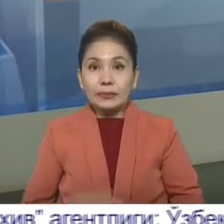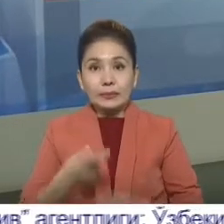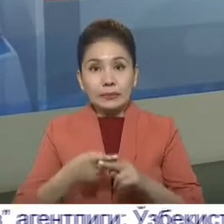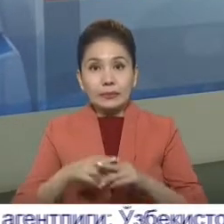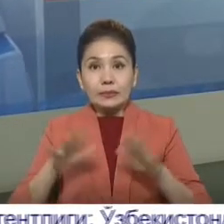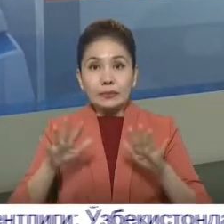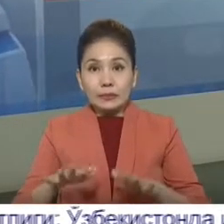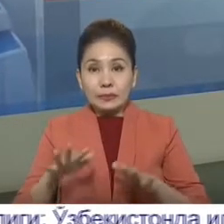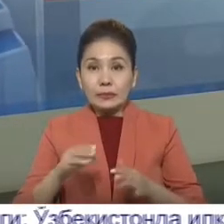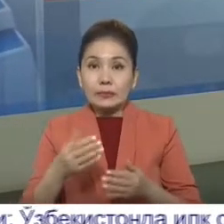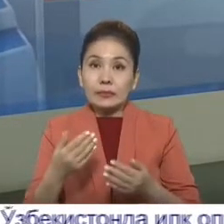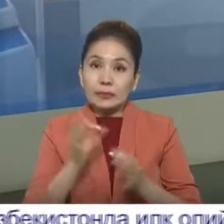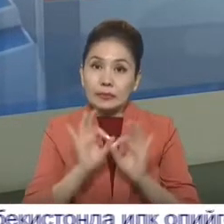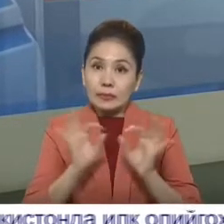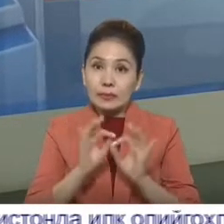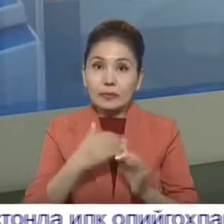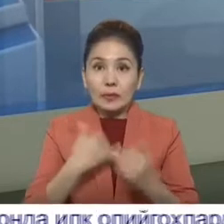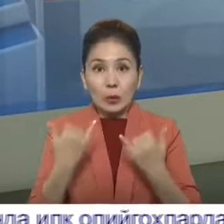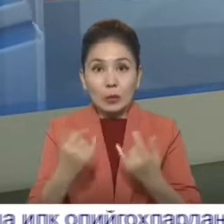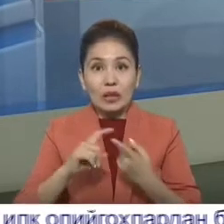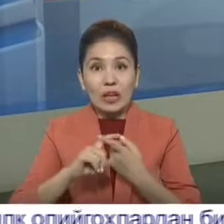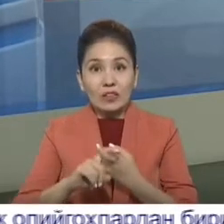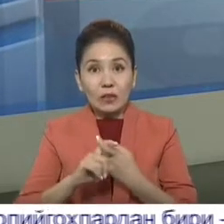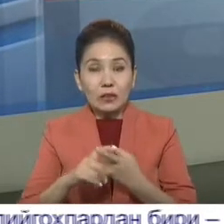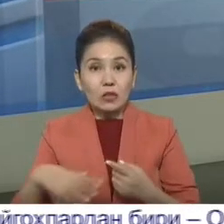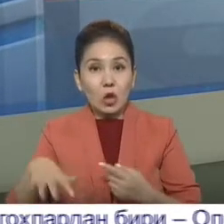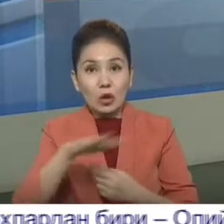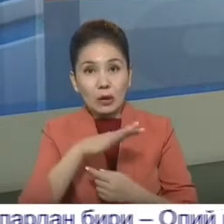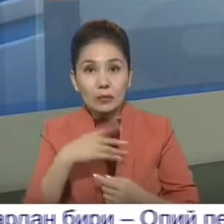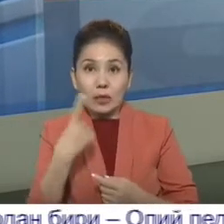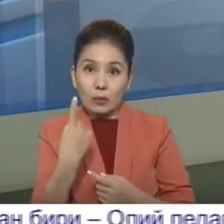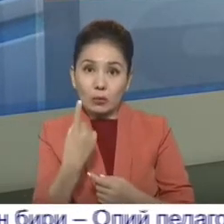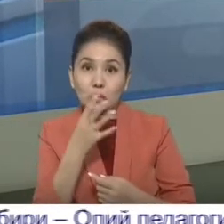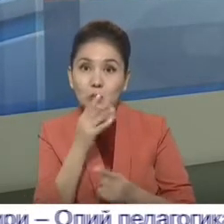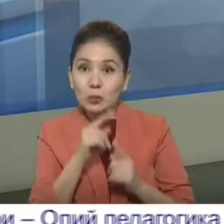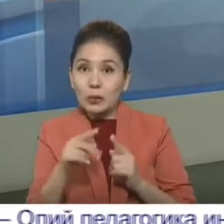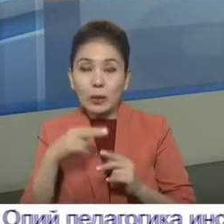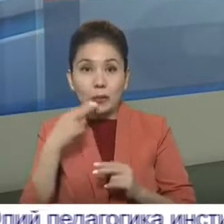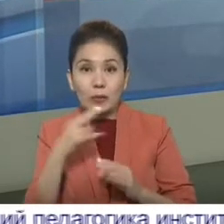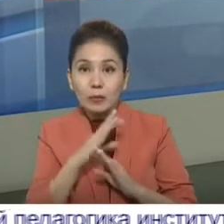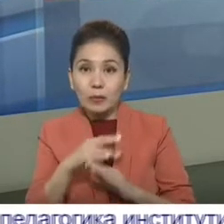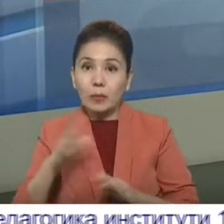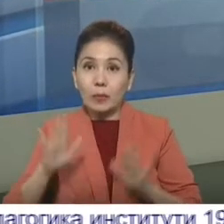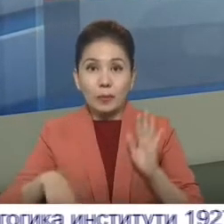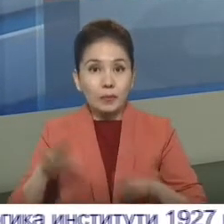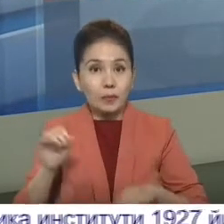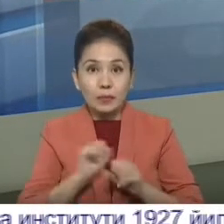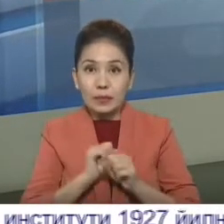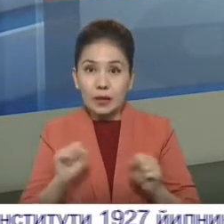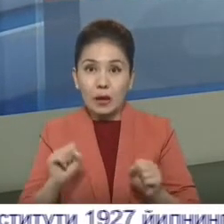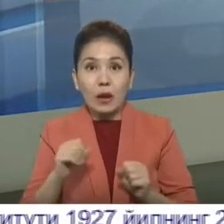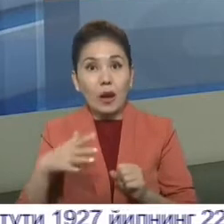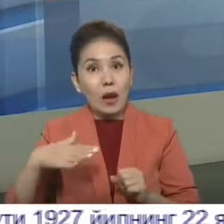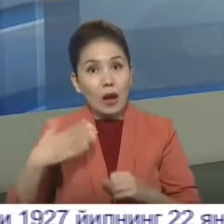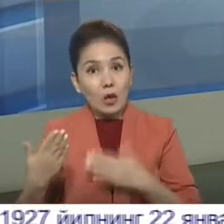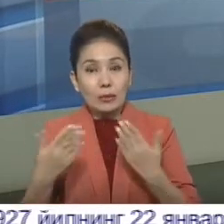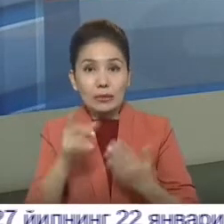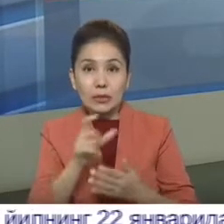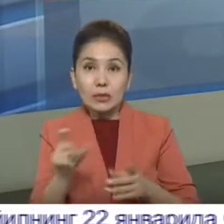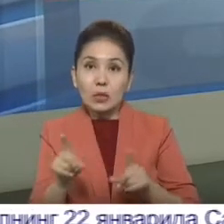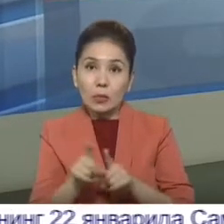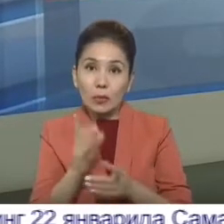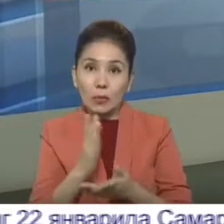Шоуранда, алохада қайт етіп отмақчымыз, бүгін инфекция орамызды екен, бір зумге хам етіп барсыз, яки бейпарва болышке хаққымыз йоқ. Амма орамызды шунде